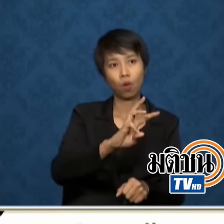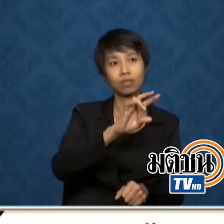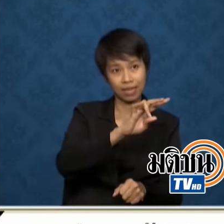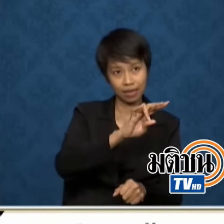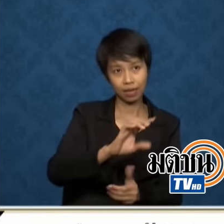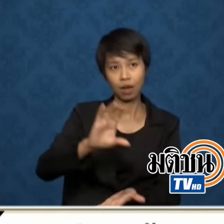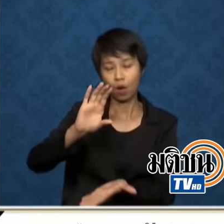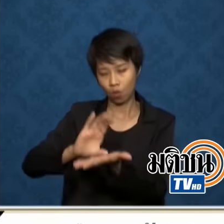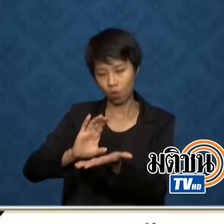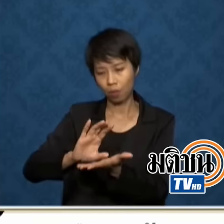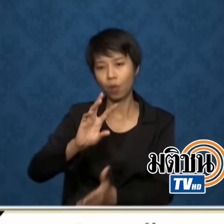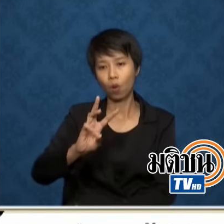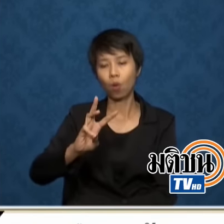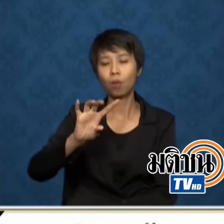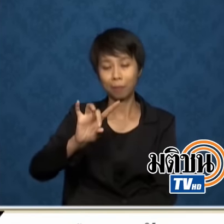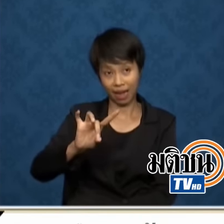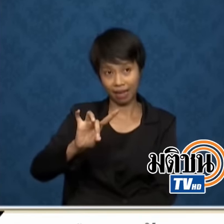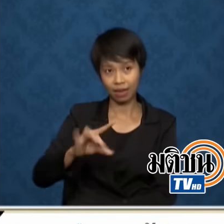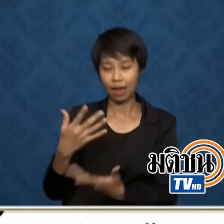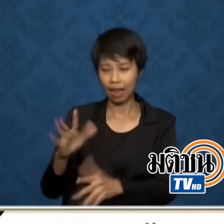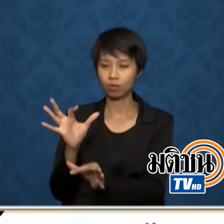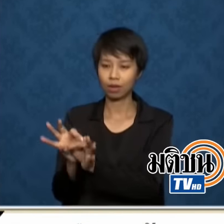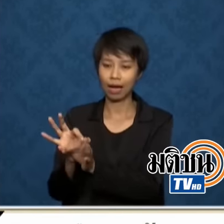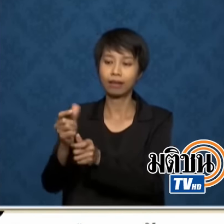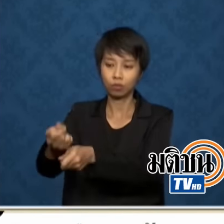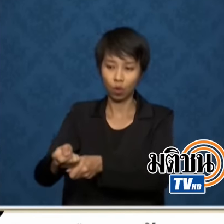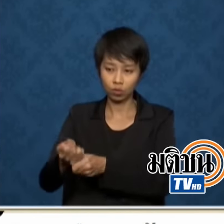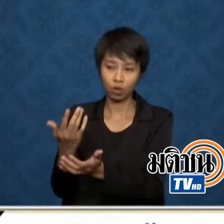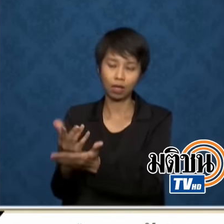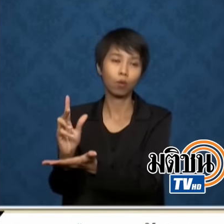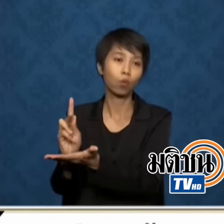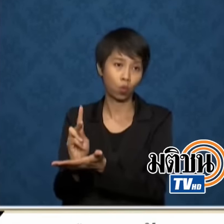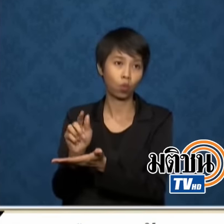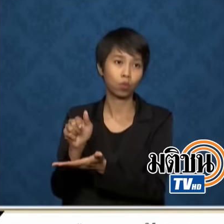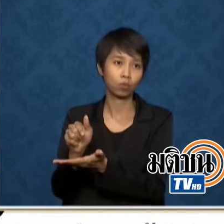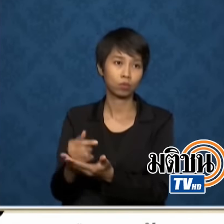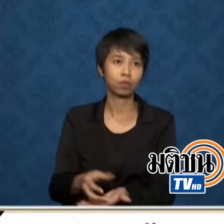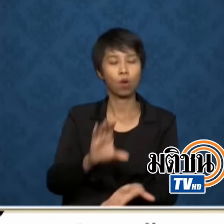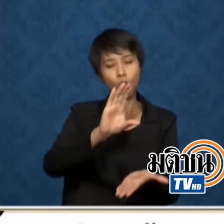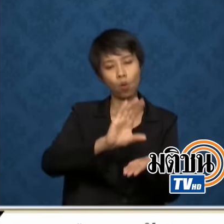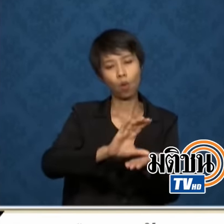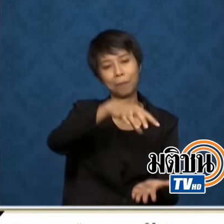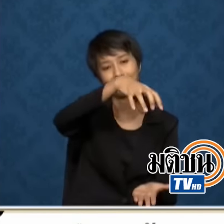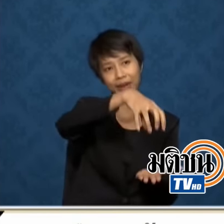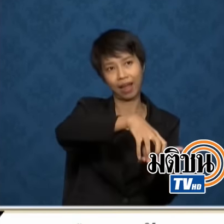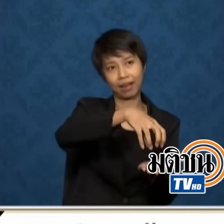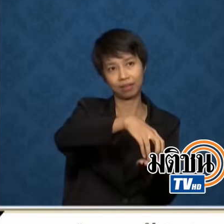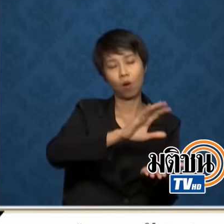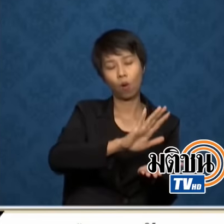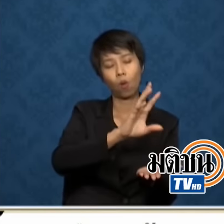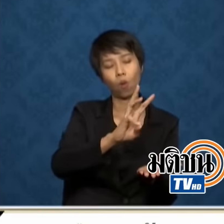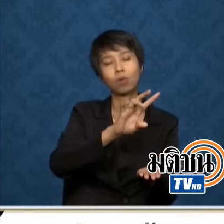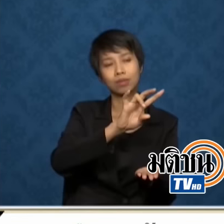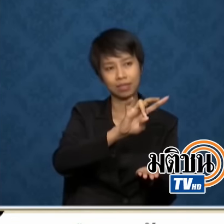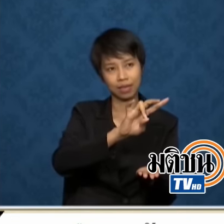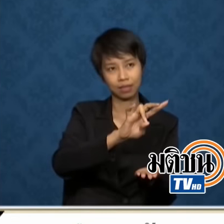แล้วก็กู้ธกส.ค่ะพอมาดูในส่วนของงบกลางปีของปี67ก่อนค่ะ